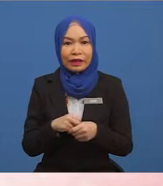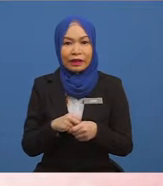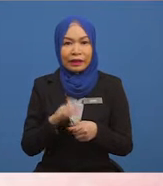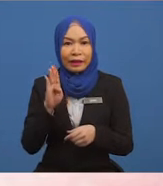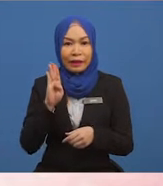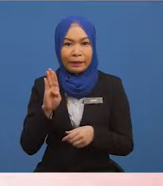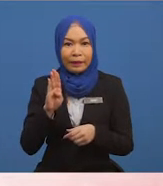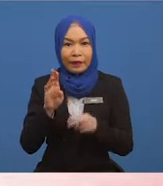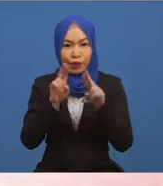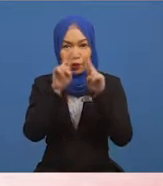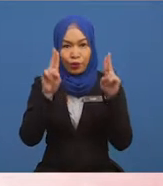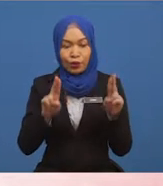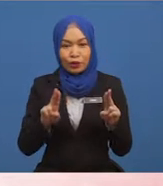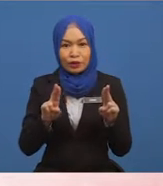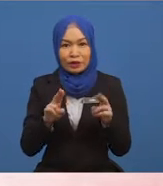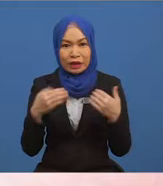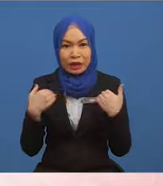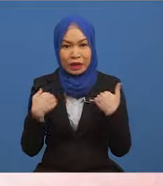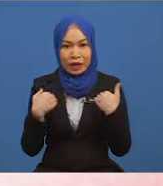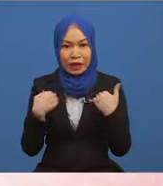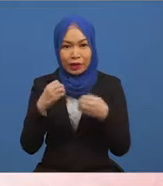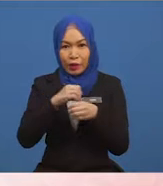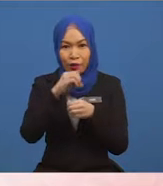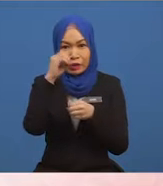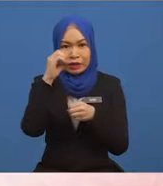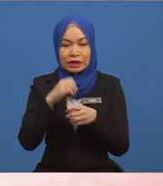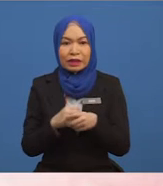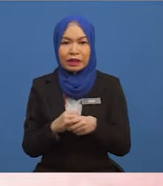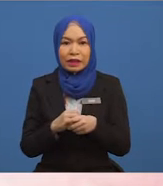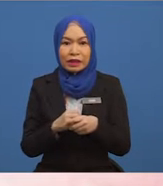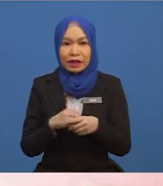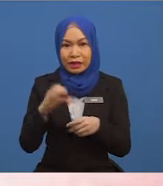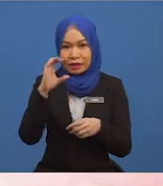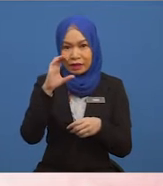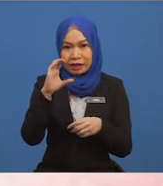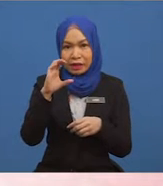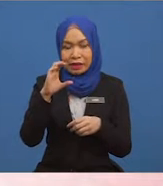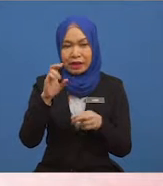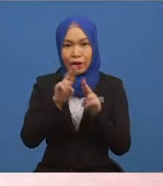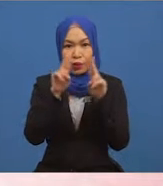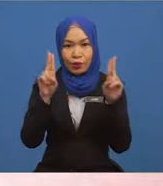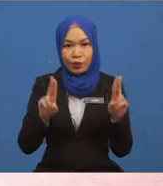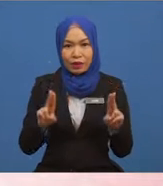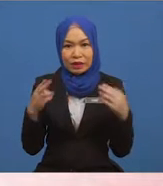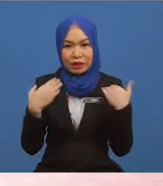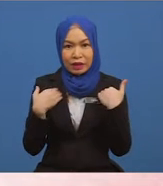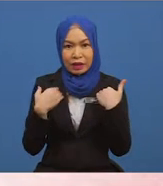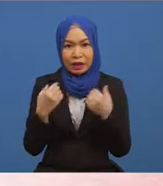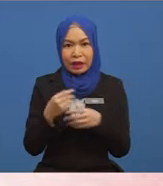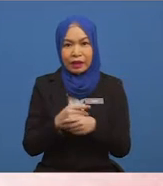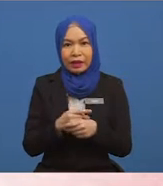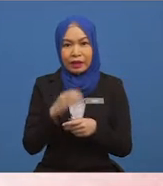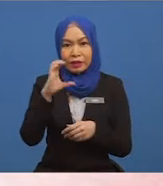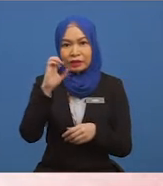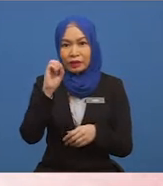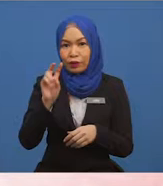gas oksigen. C. Menguji kehadiran gas karbon dioksida.